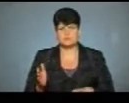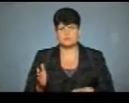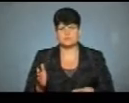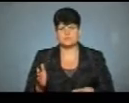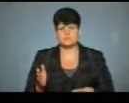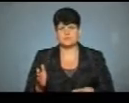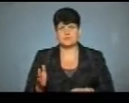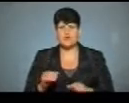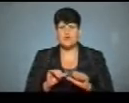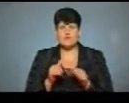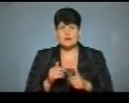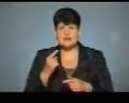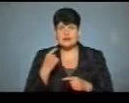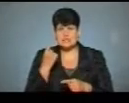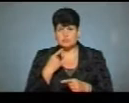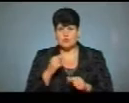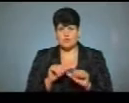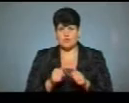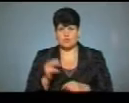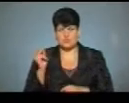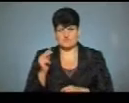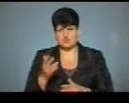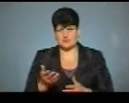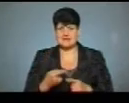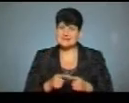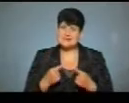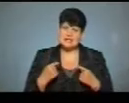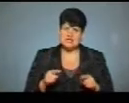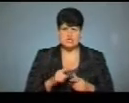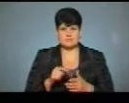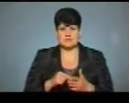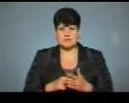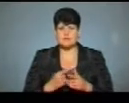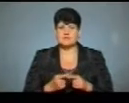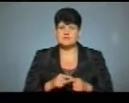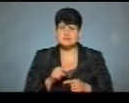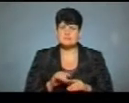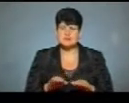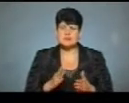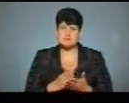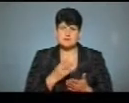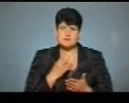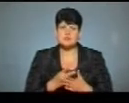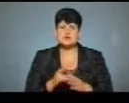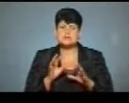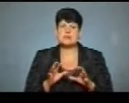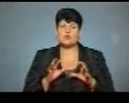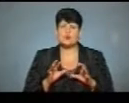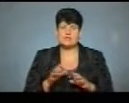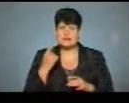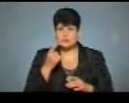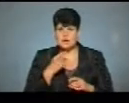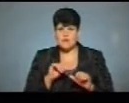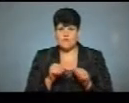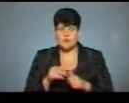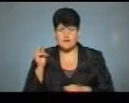діти-інваліди, оформляти індивідуальну форму навчання. Це вже інше питання, але таким дітям є передбачено законодавством індивідуальна